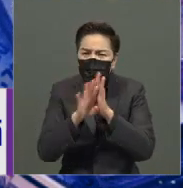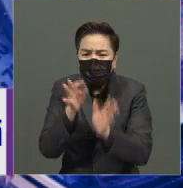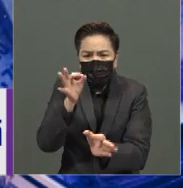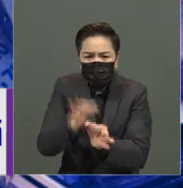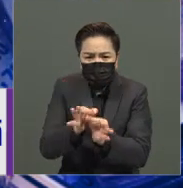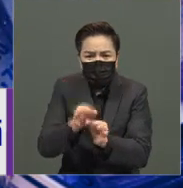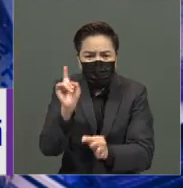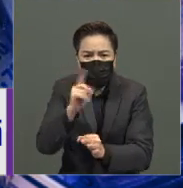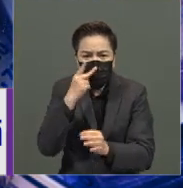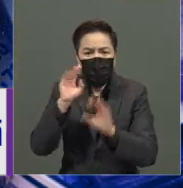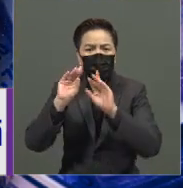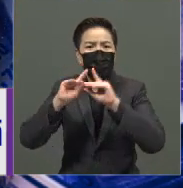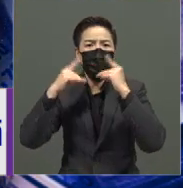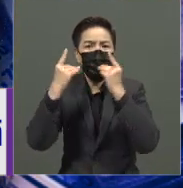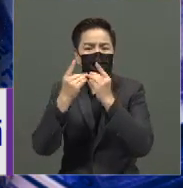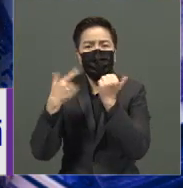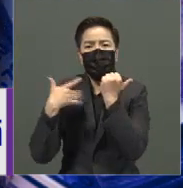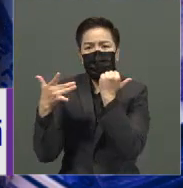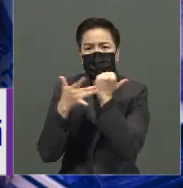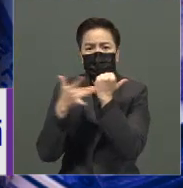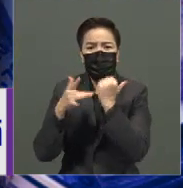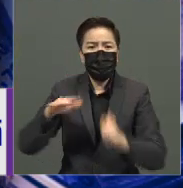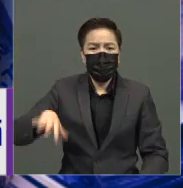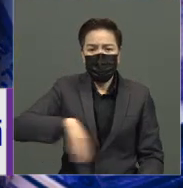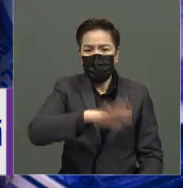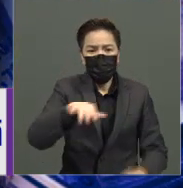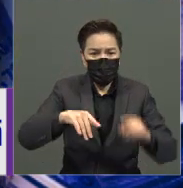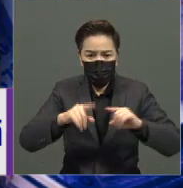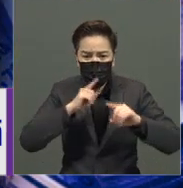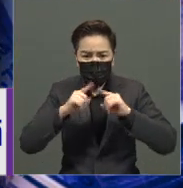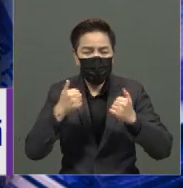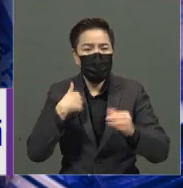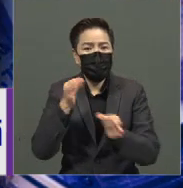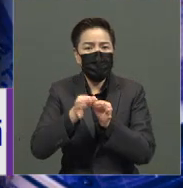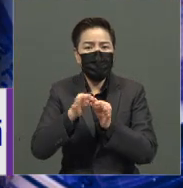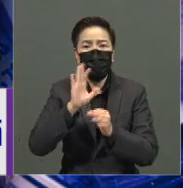ธนาคารแล้วก็ชมรมผู้บริหารเทคโนโลยีสารสนเทศระดับสูงของธนาคารพาณิชย์